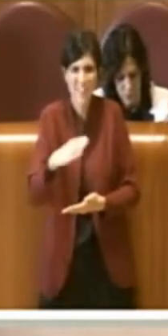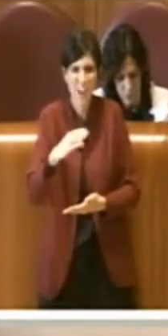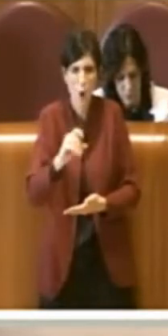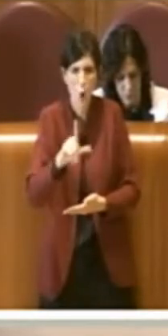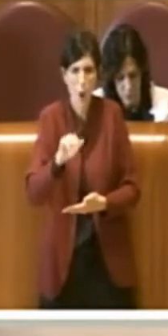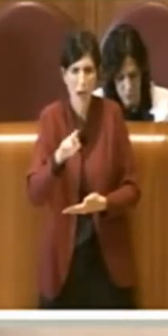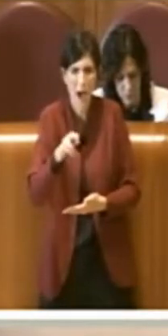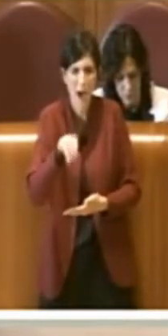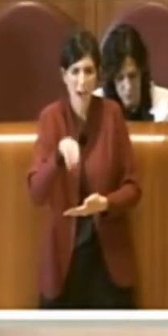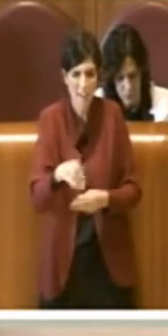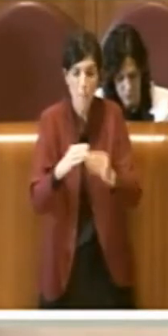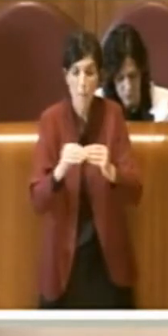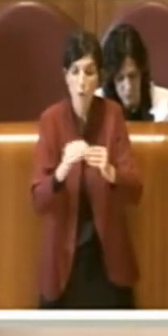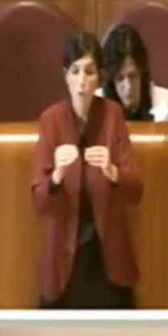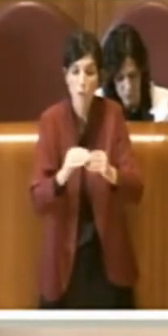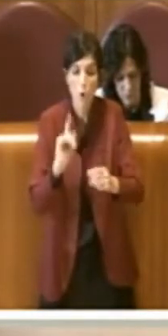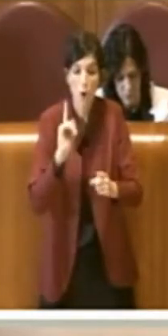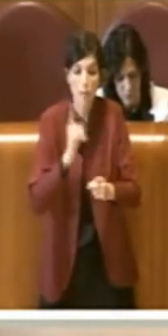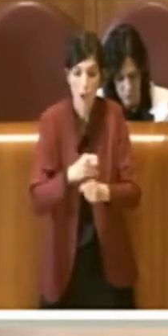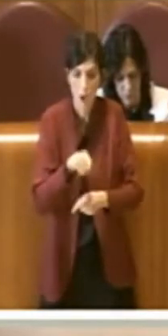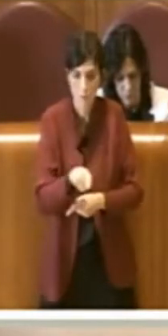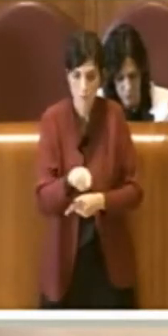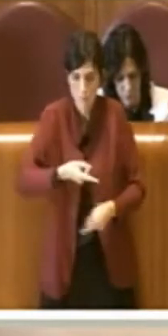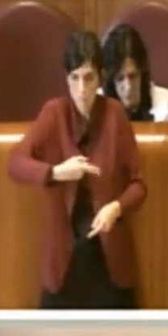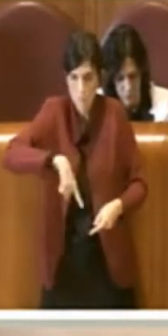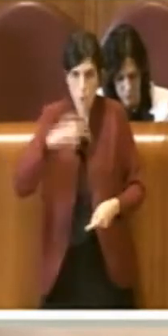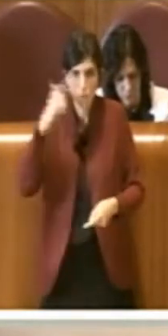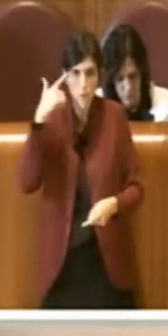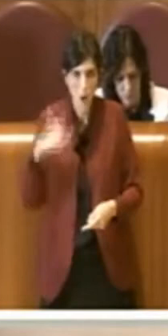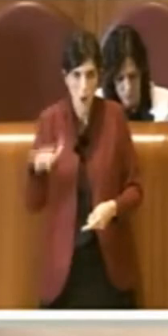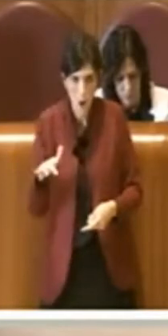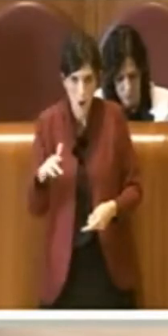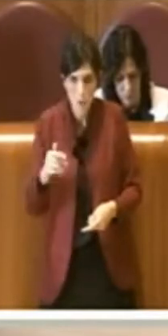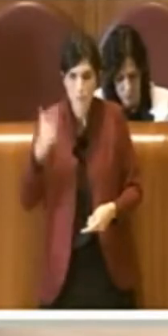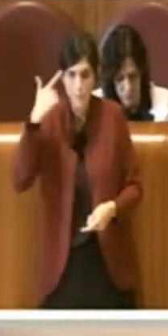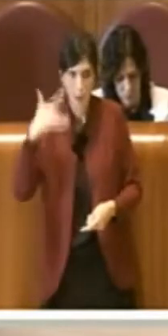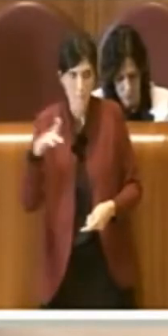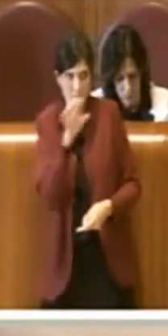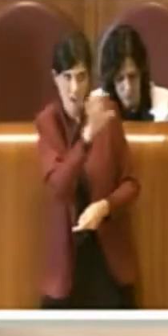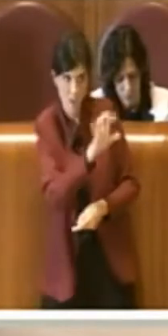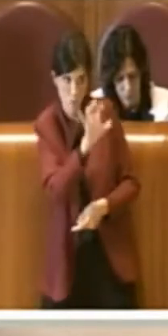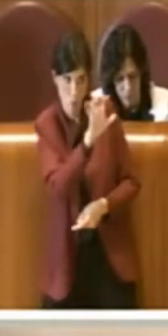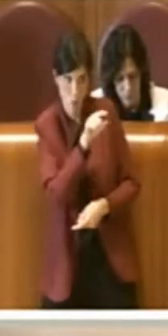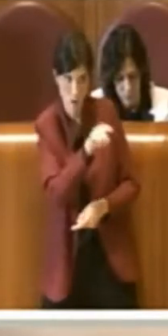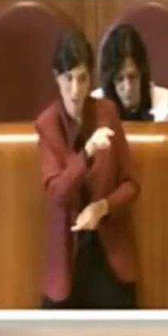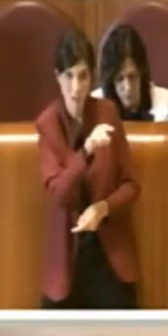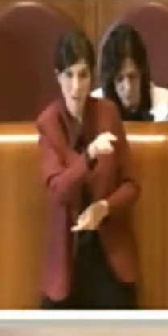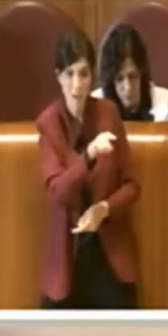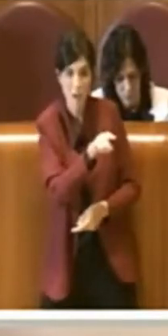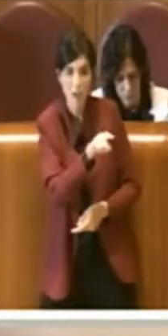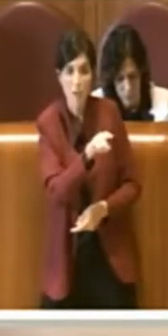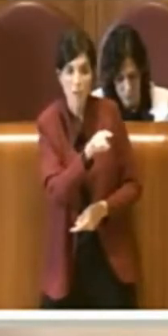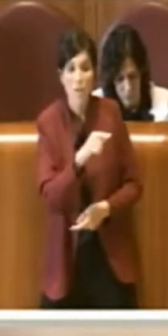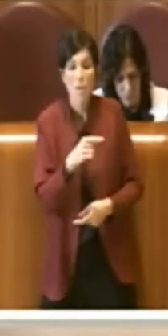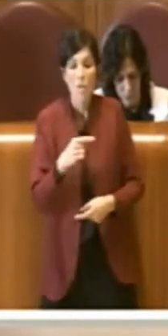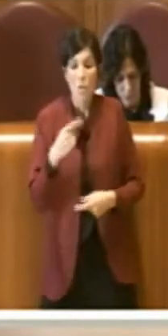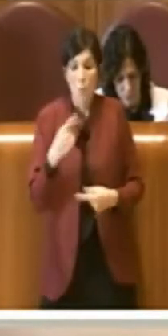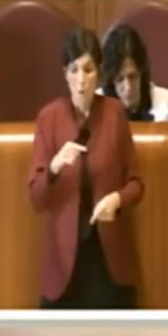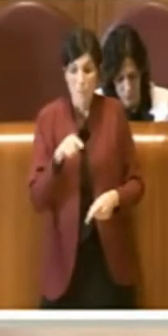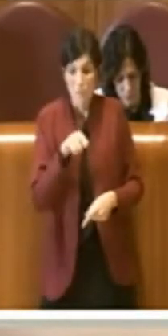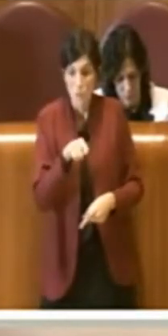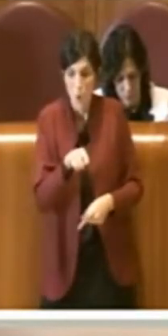in manutenzione. Lo sapevamo noi, lo sapeva la Regione e nonostante questo,